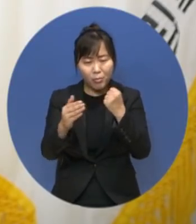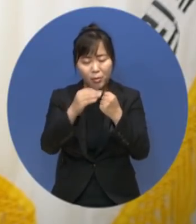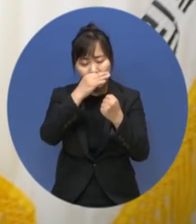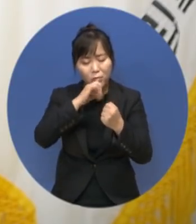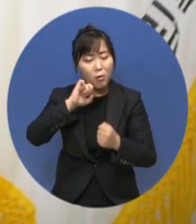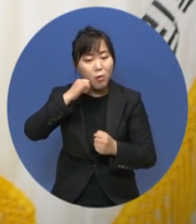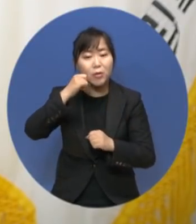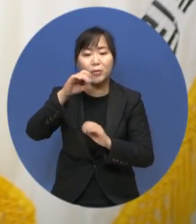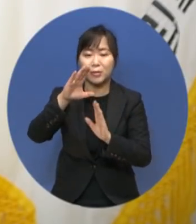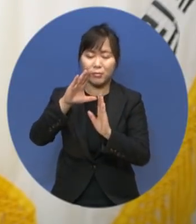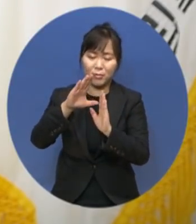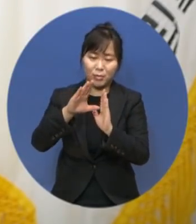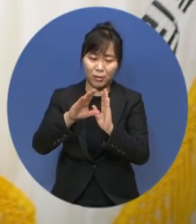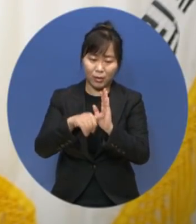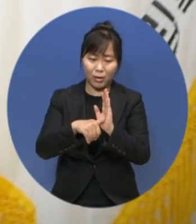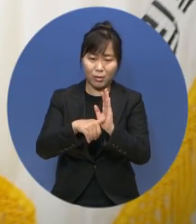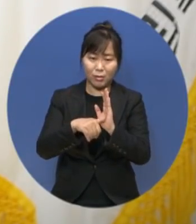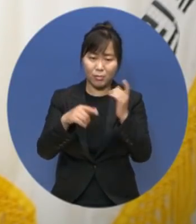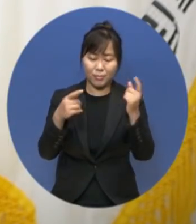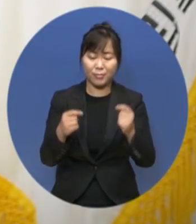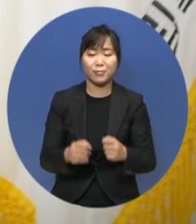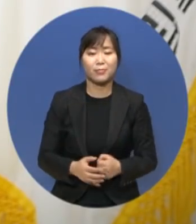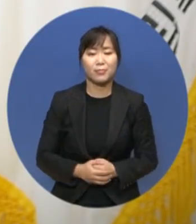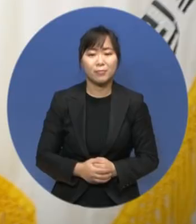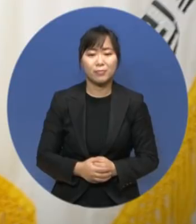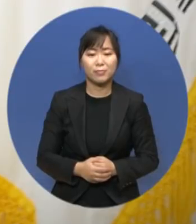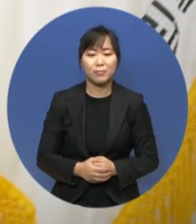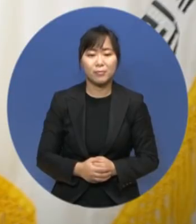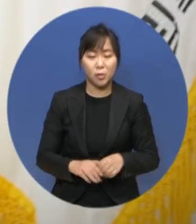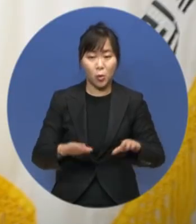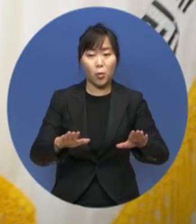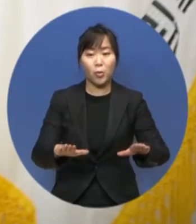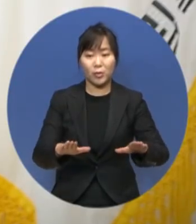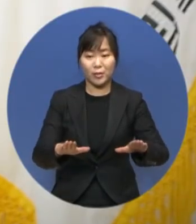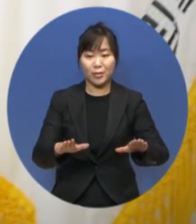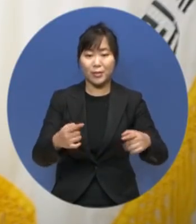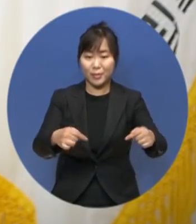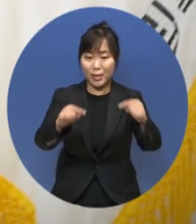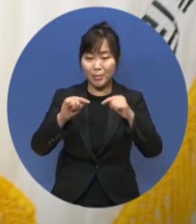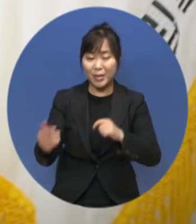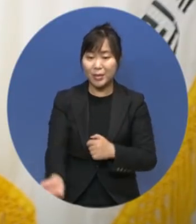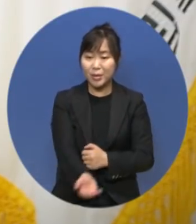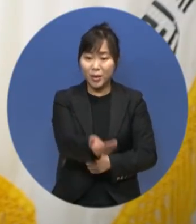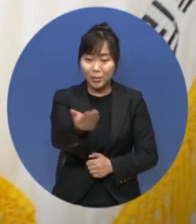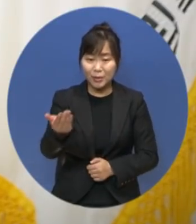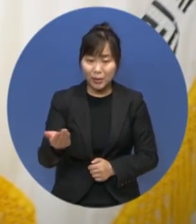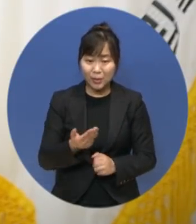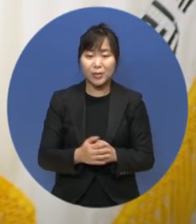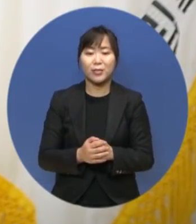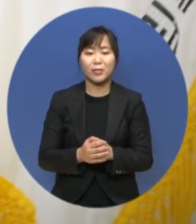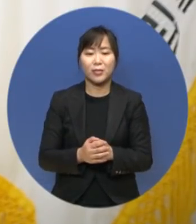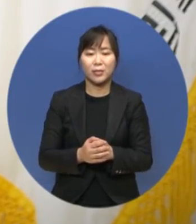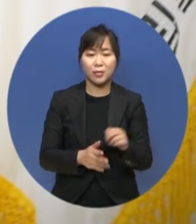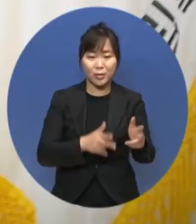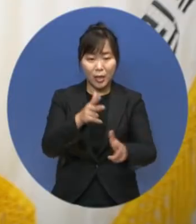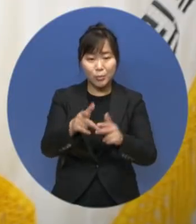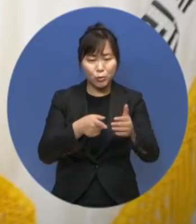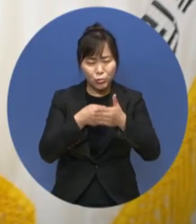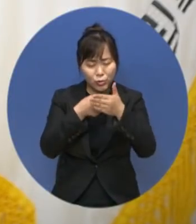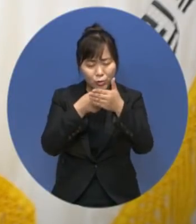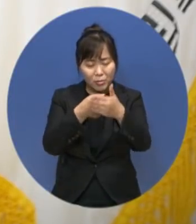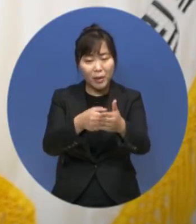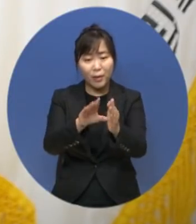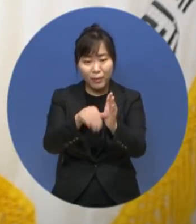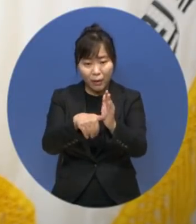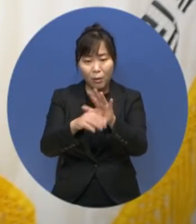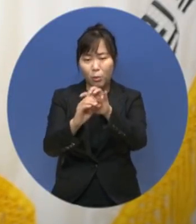힘들고 어려운 시간을 보내고 있습니다. 오늘 이 자리에 오신 여러분께서도 사업을 추진함에